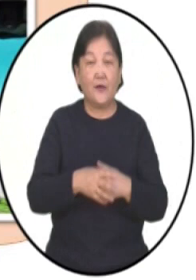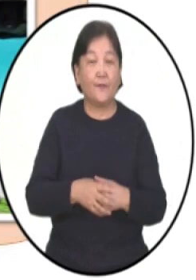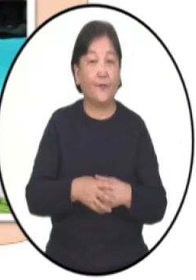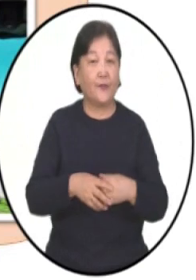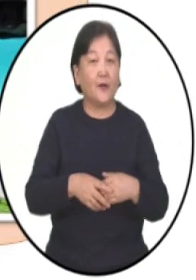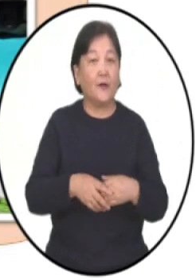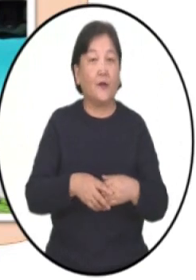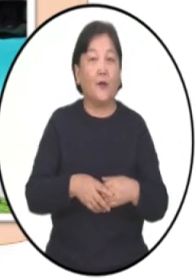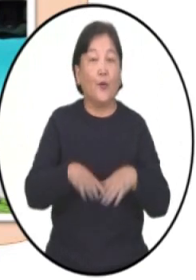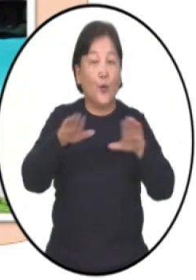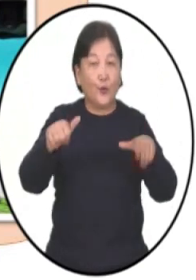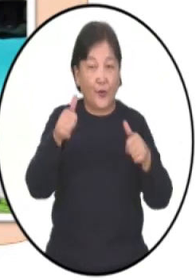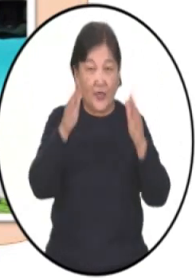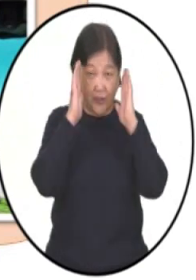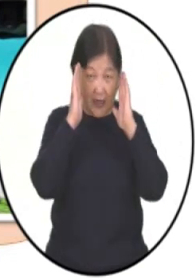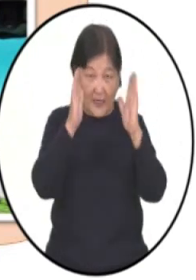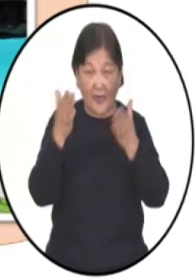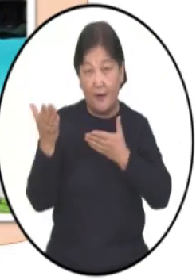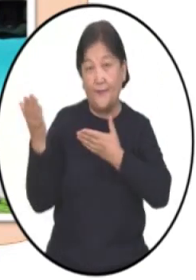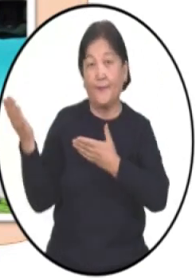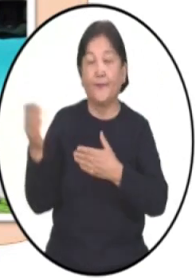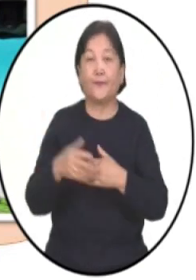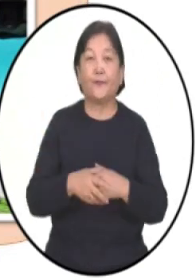Ирлээв гээд. За бүгдэд энэ зургийг сайтар ажиглаарай.